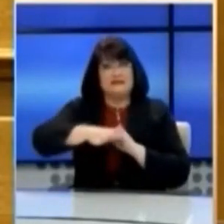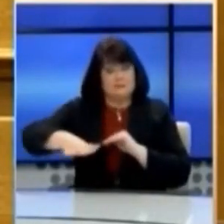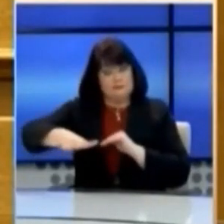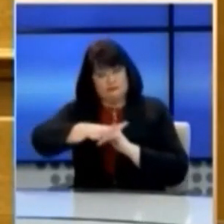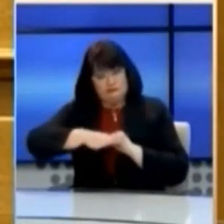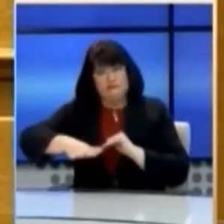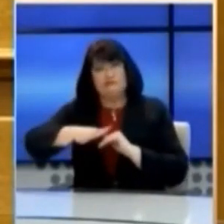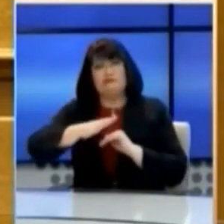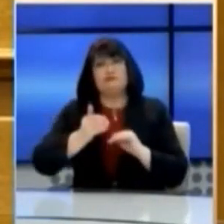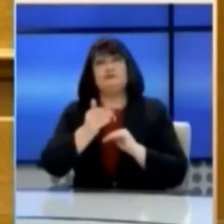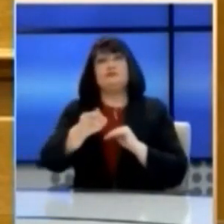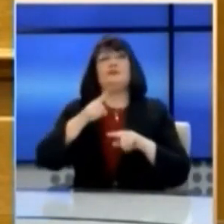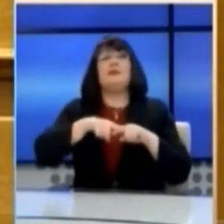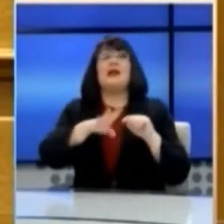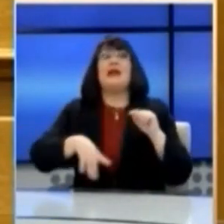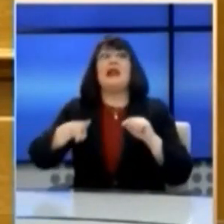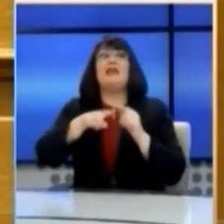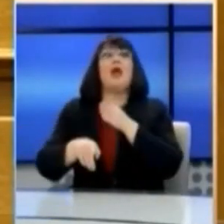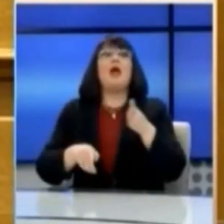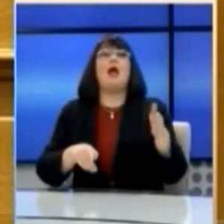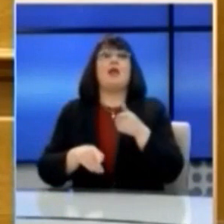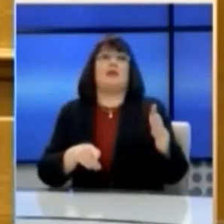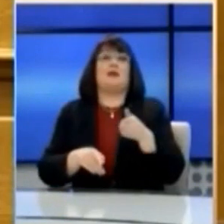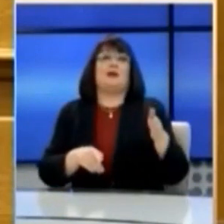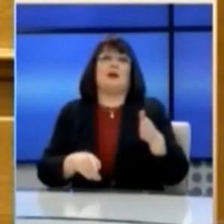υδάτων της Ελλάδας προς δυσμάς.